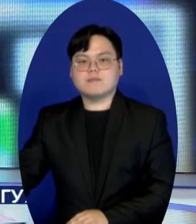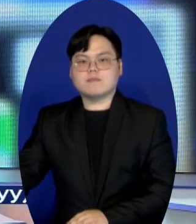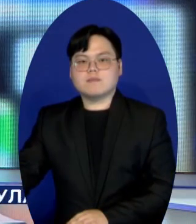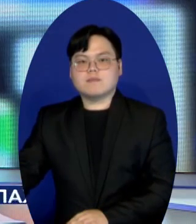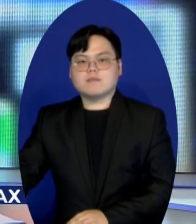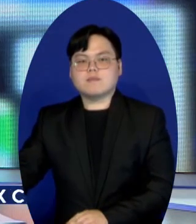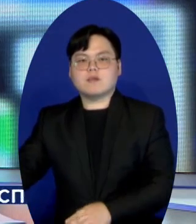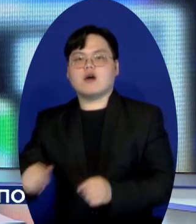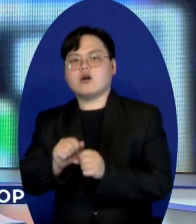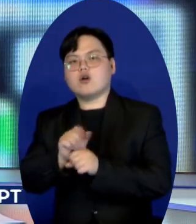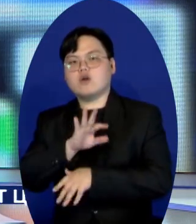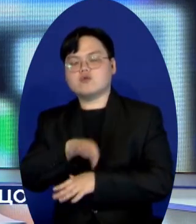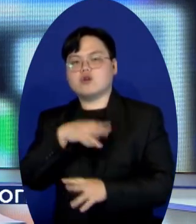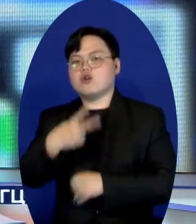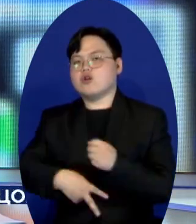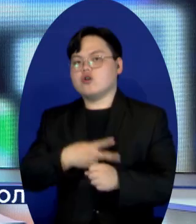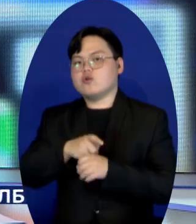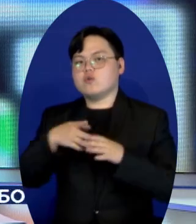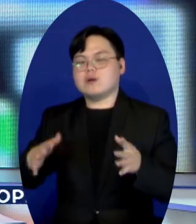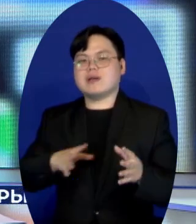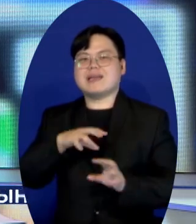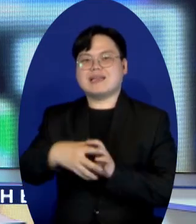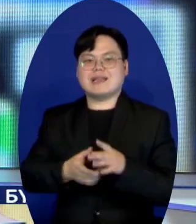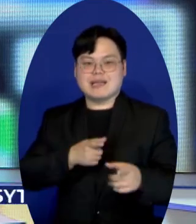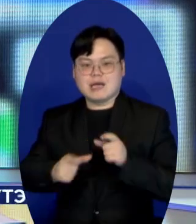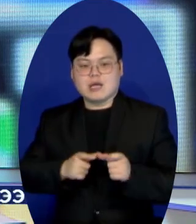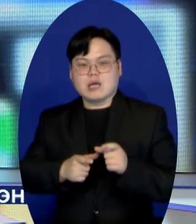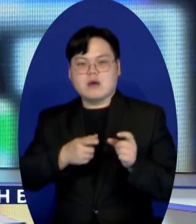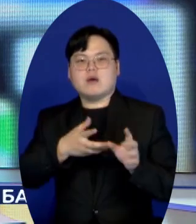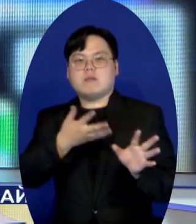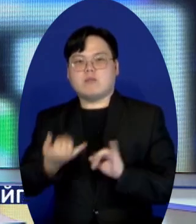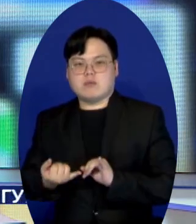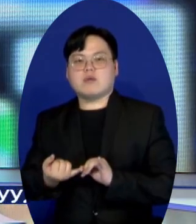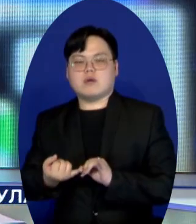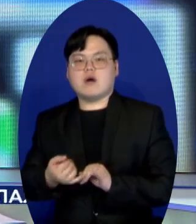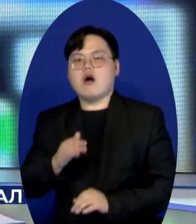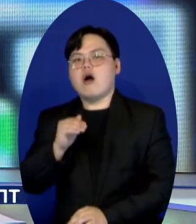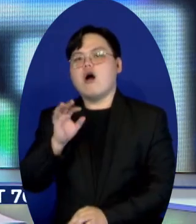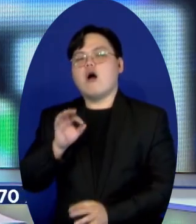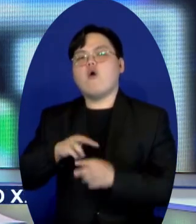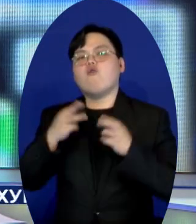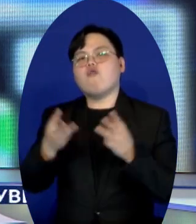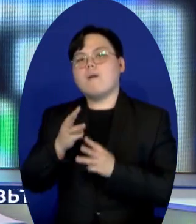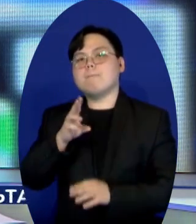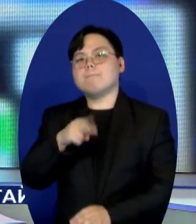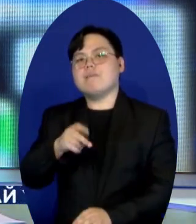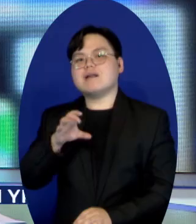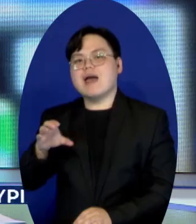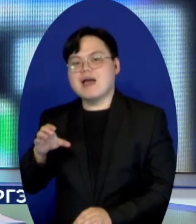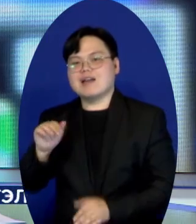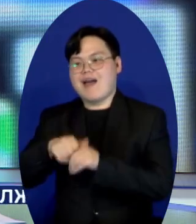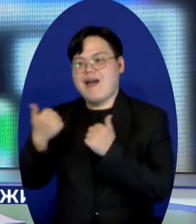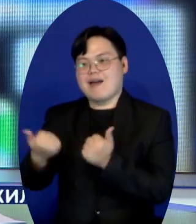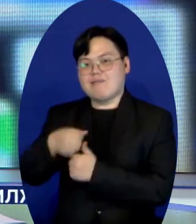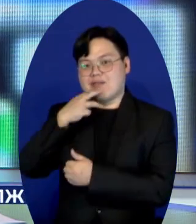Ковидын 2 жилийн хугацаанд дэлхийн эдийн засаг хүндэрч хүмүүрт нөлөөлөл үзүүлсэн. За тэгвэл World Press агентлагийн хийсэн судалгаагаар шинэ үе гэж нэрлэж